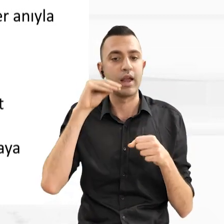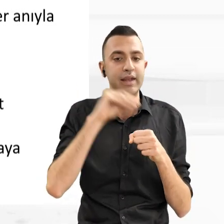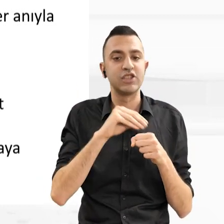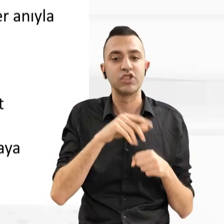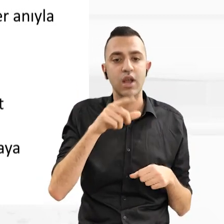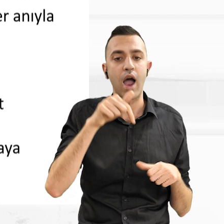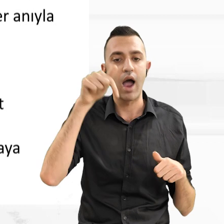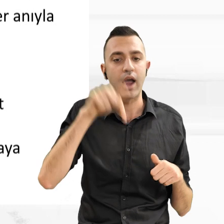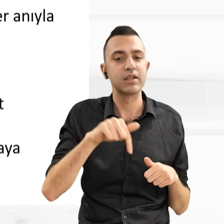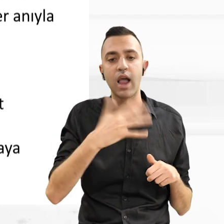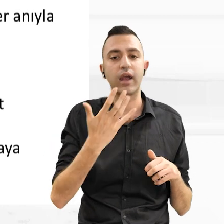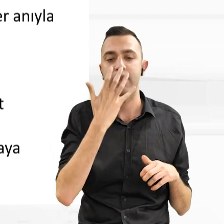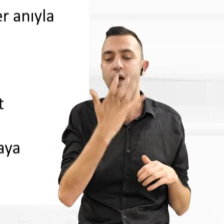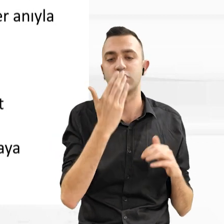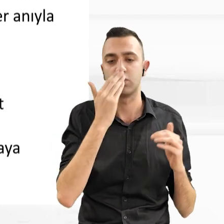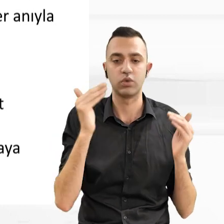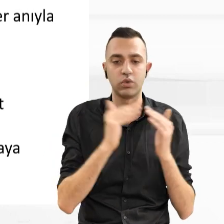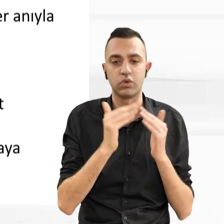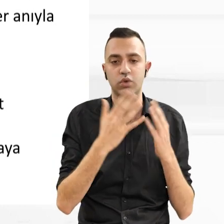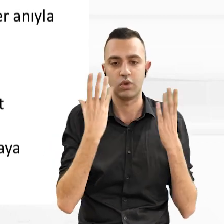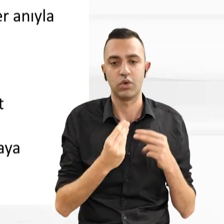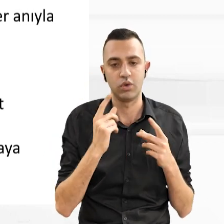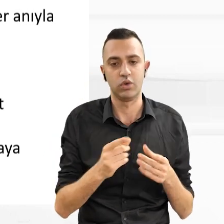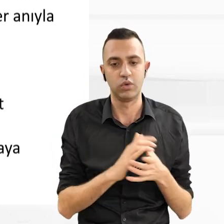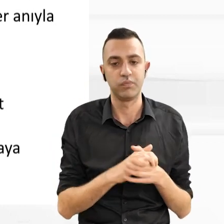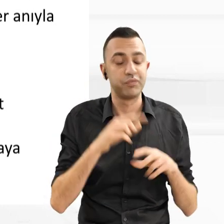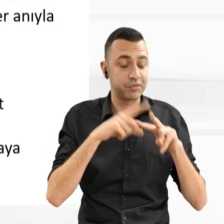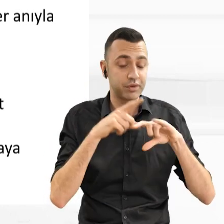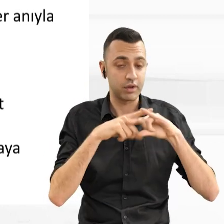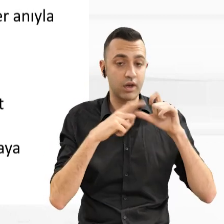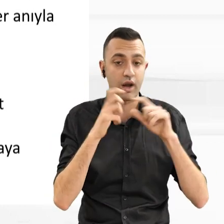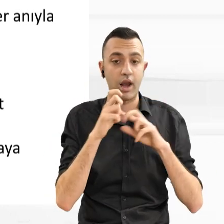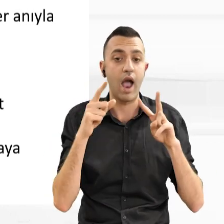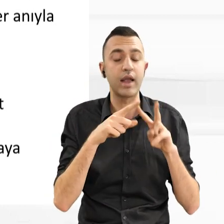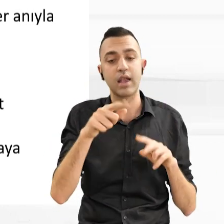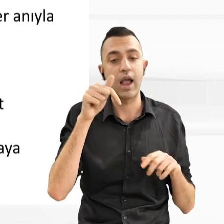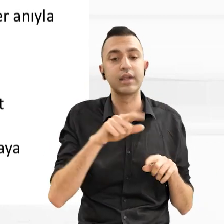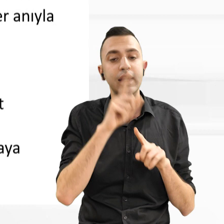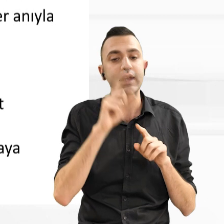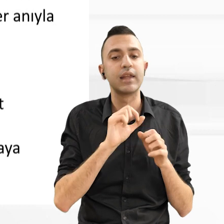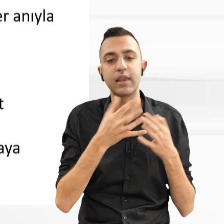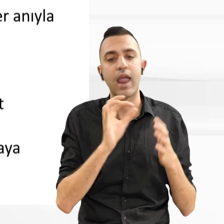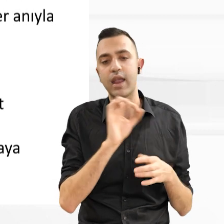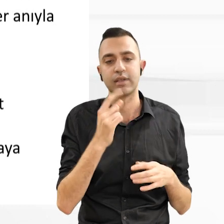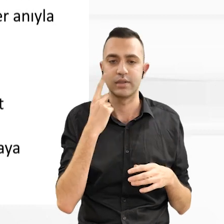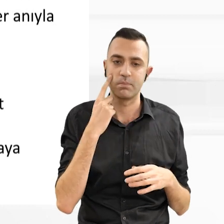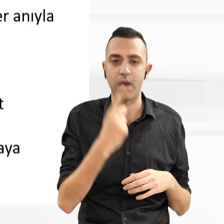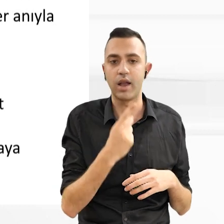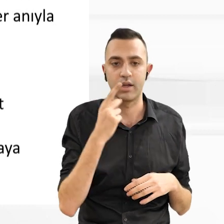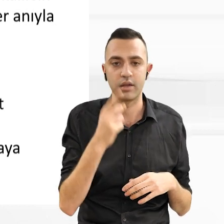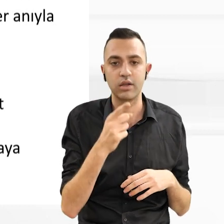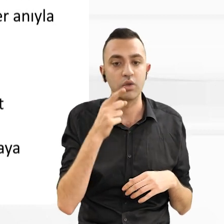verilen tavsiye Aşağıdakilerin hangisi olabilir Şimdi arkadaşlara Sen ilk yazdığı cümlelere bakalım Aslan kapıya doğru koşarken